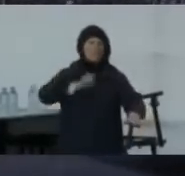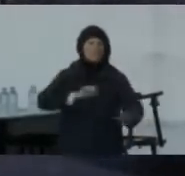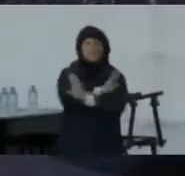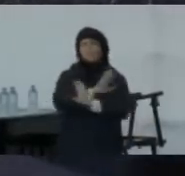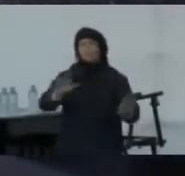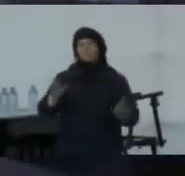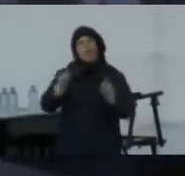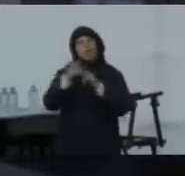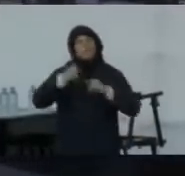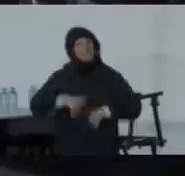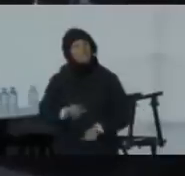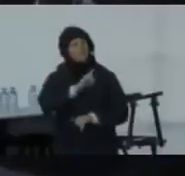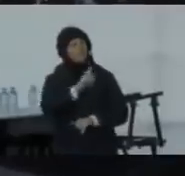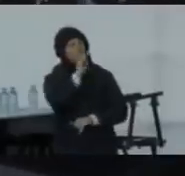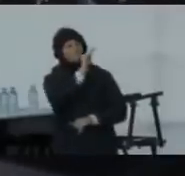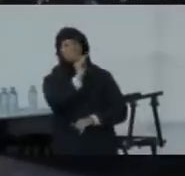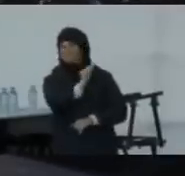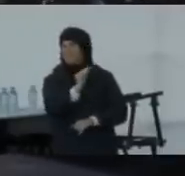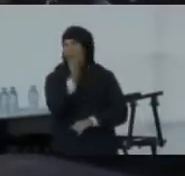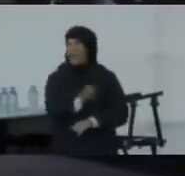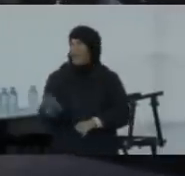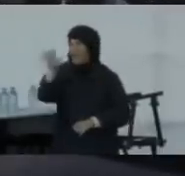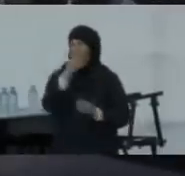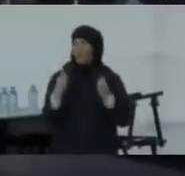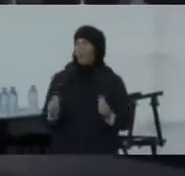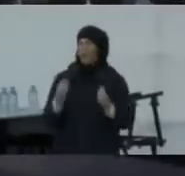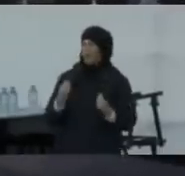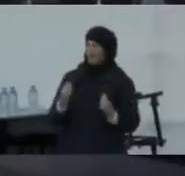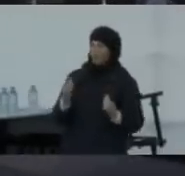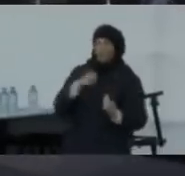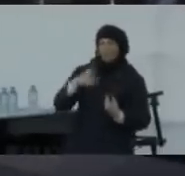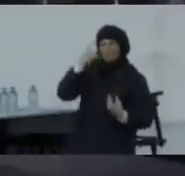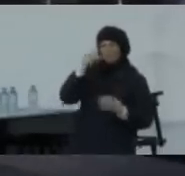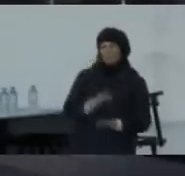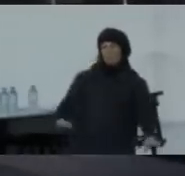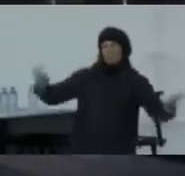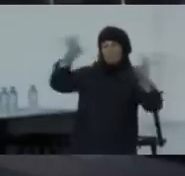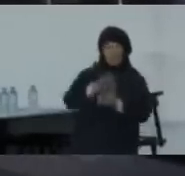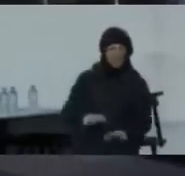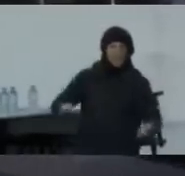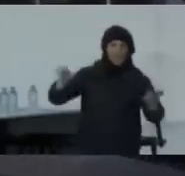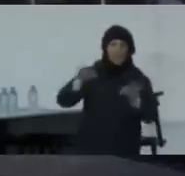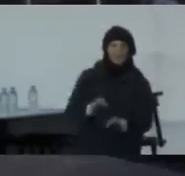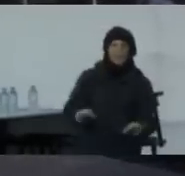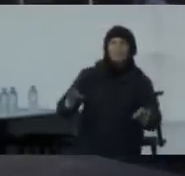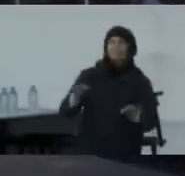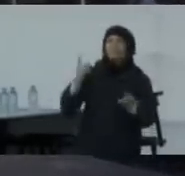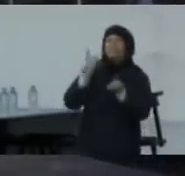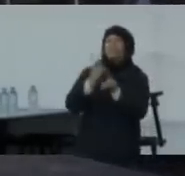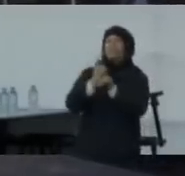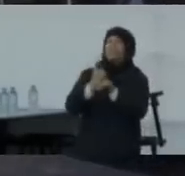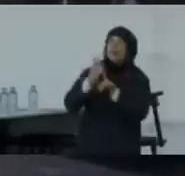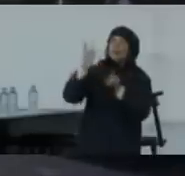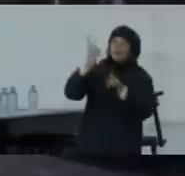Ma basta, è un'Europa fatta, l'avete già capito, non sappiamo niente, non sappiamo nulla, doveva essere un'Europa della